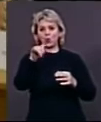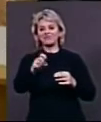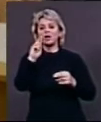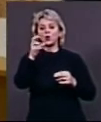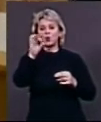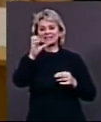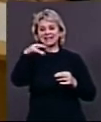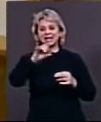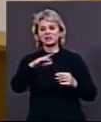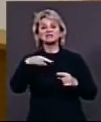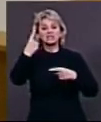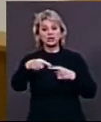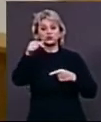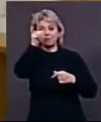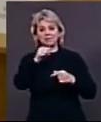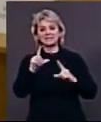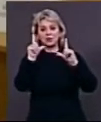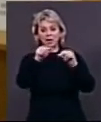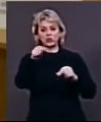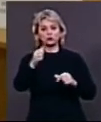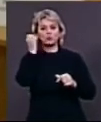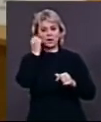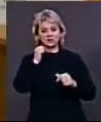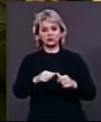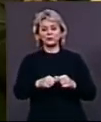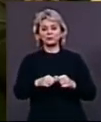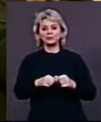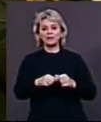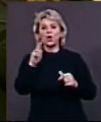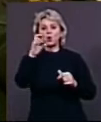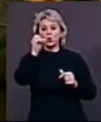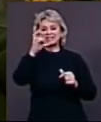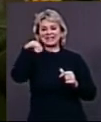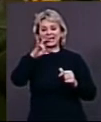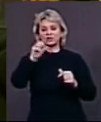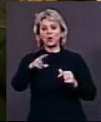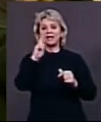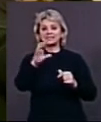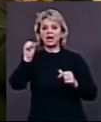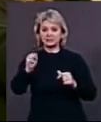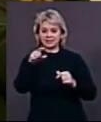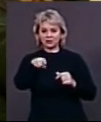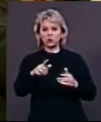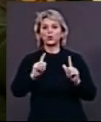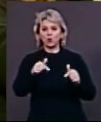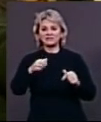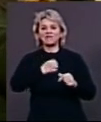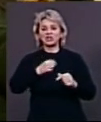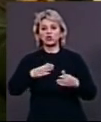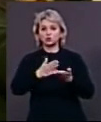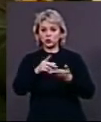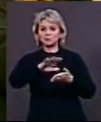Константин Костенко, уже в следующем месяце отправятся в Москву. Костенко Константин Александрович годен к военной службе